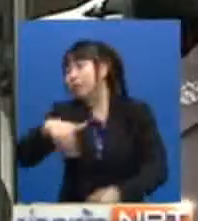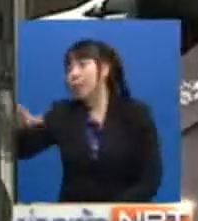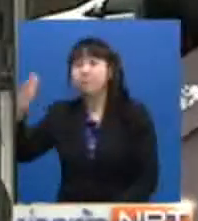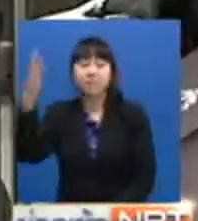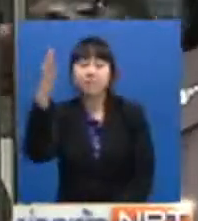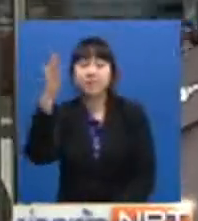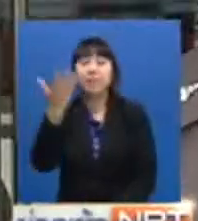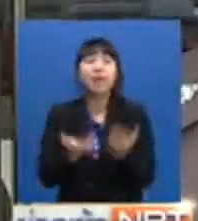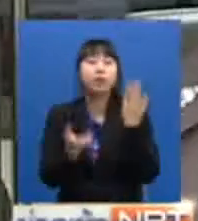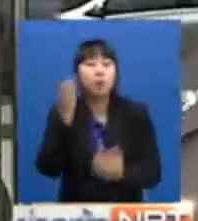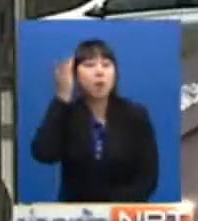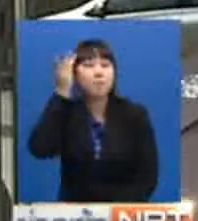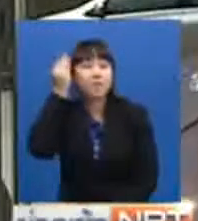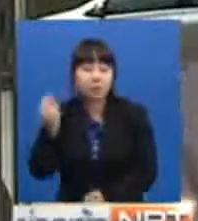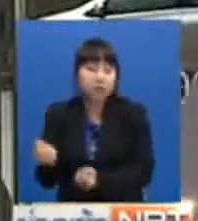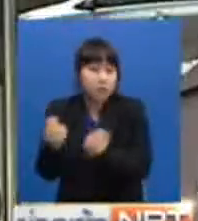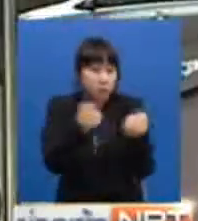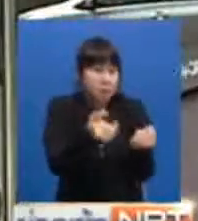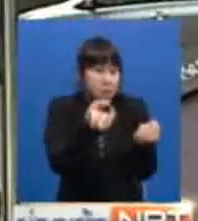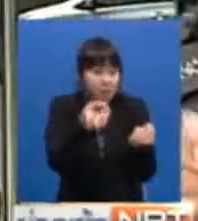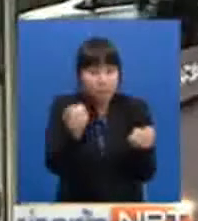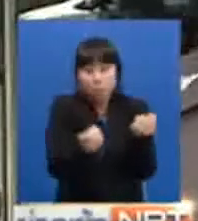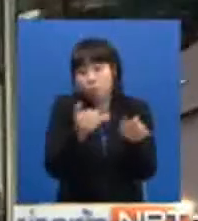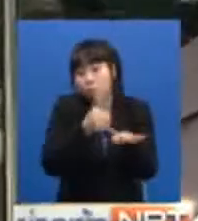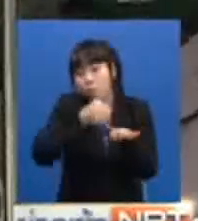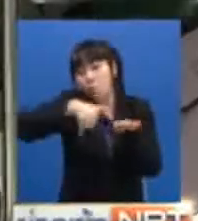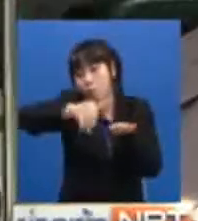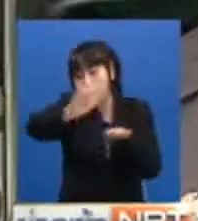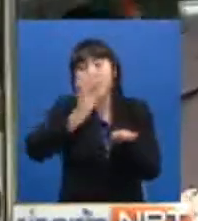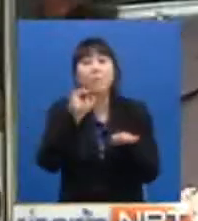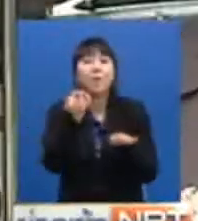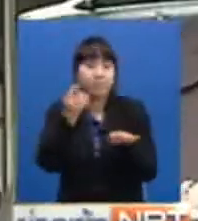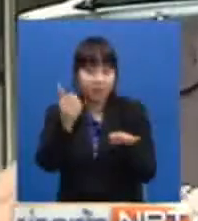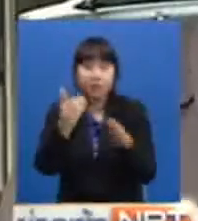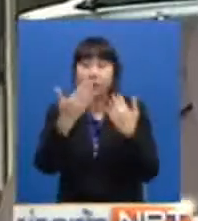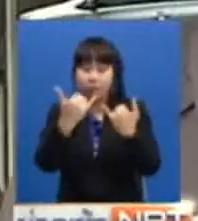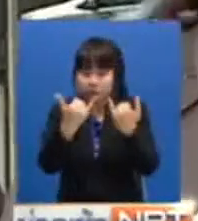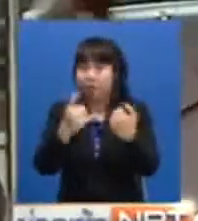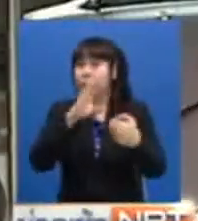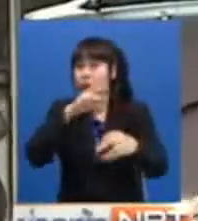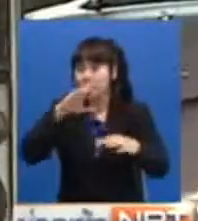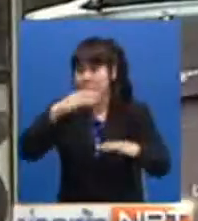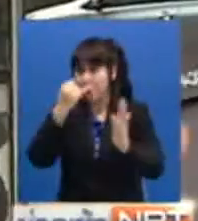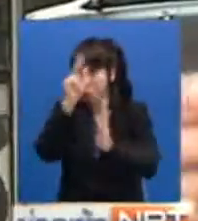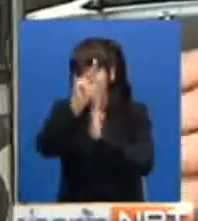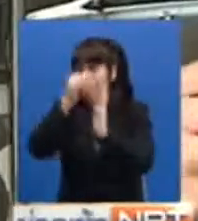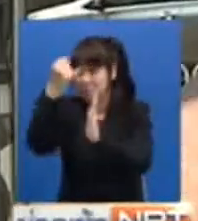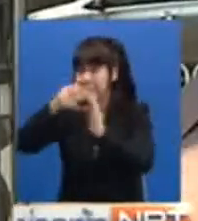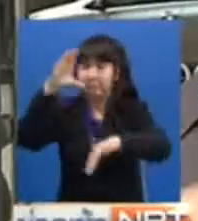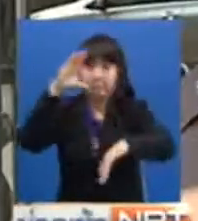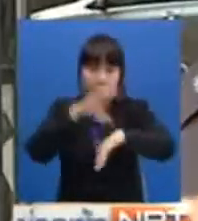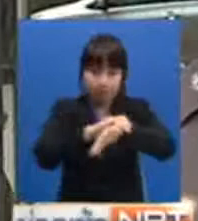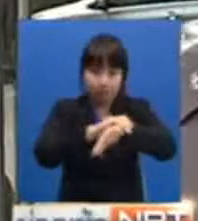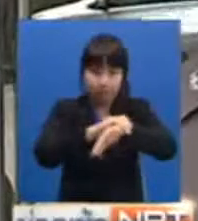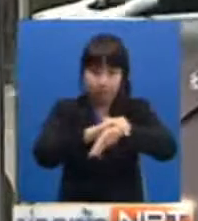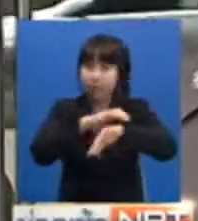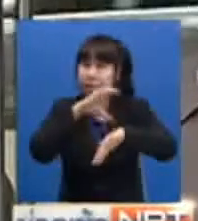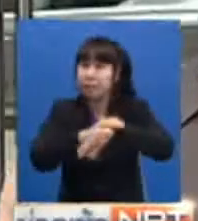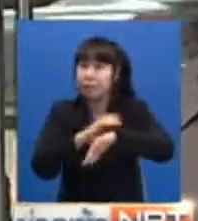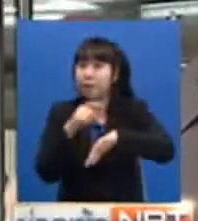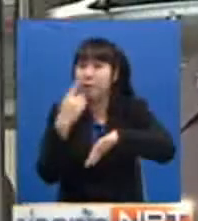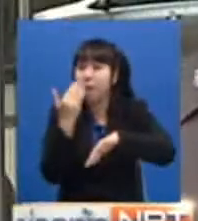พินิจนะครับของเจ้าพนักงานจราจรครับแต่เมื่อท่านกระทำผิดกฎหมายเนี่ยก็ต้องดำเนินการจับกุมไม่ได้ดำเนินการจับกุมเพื่อ